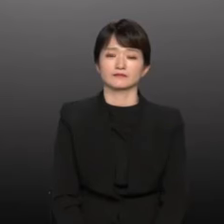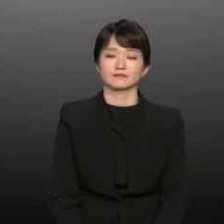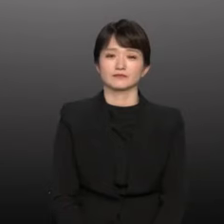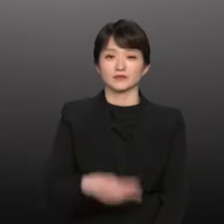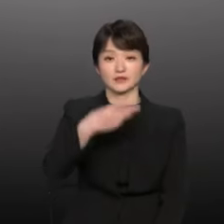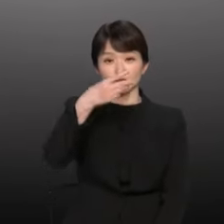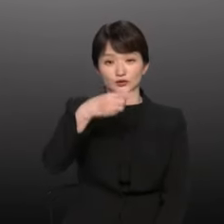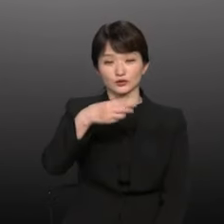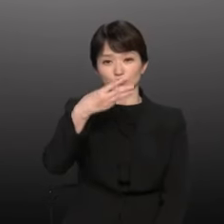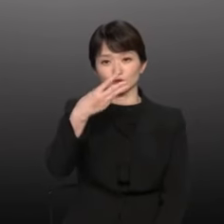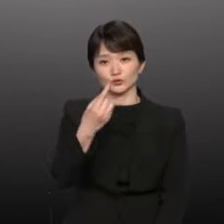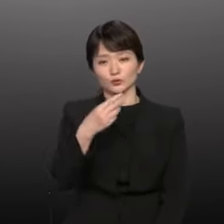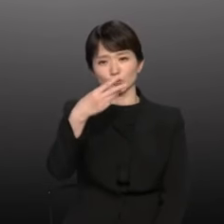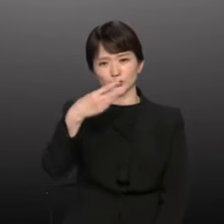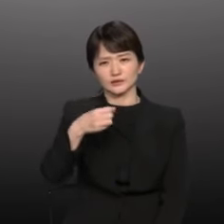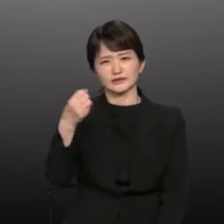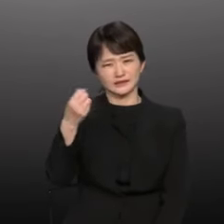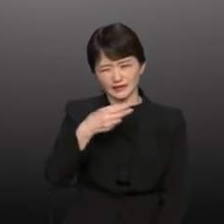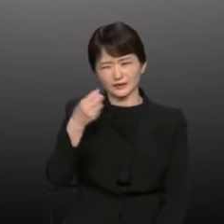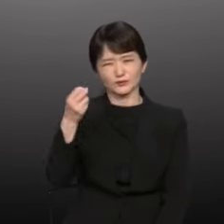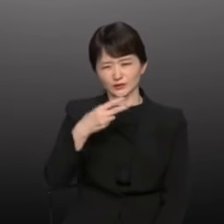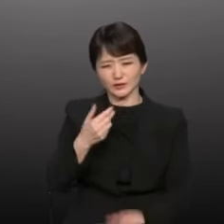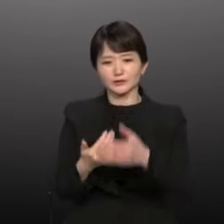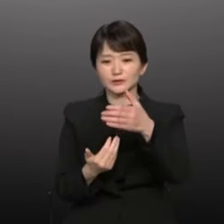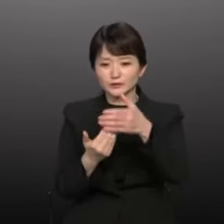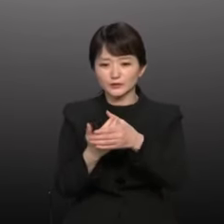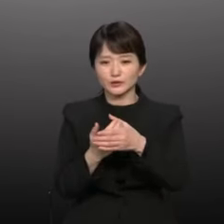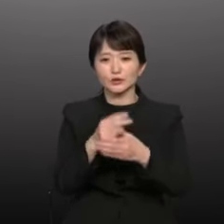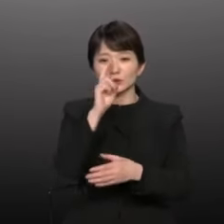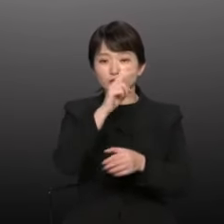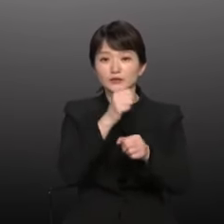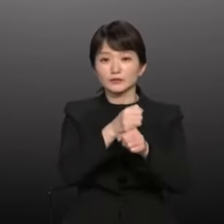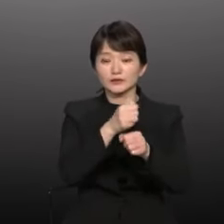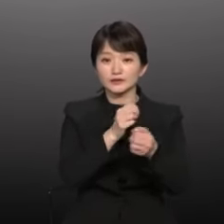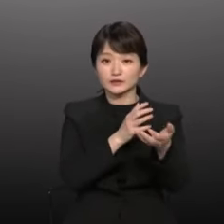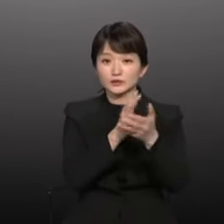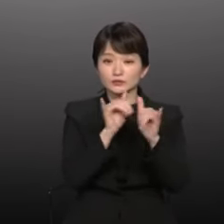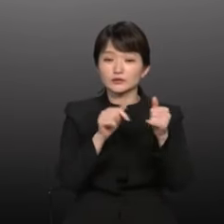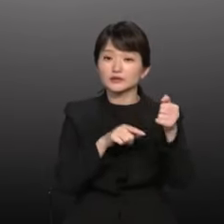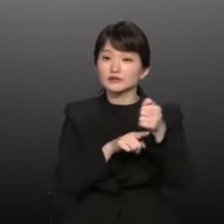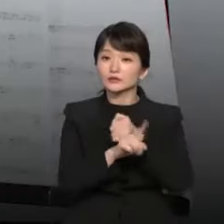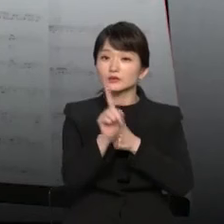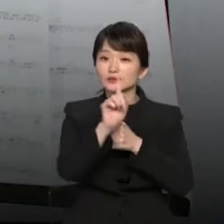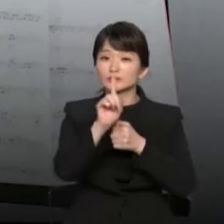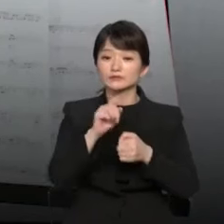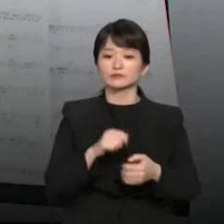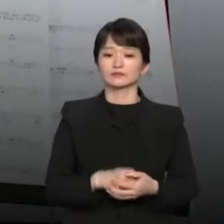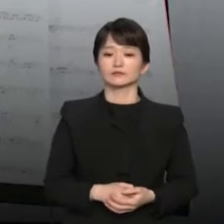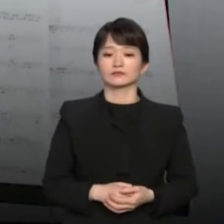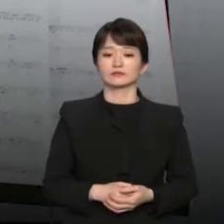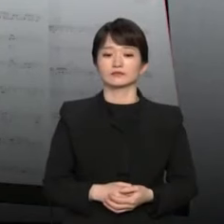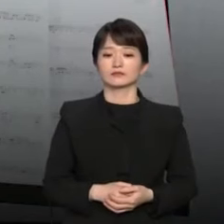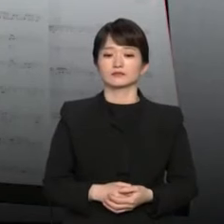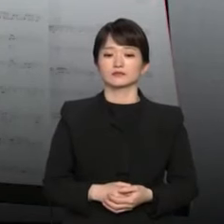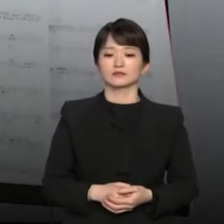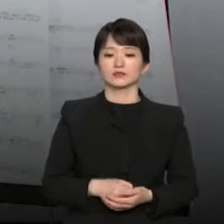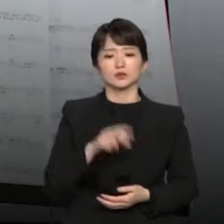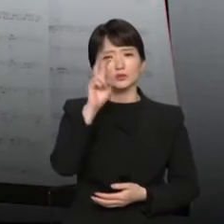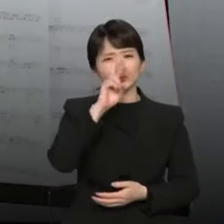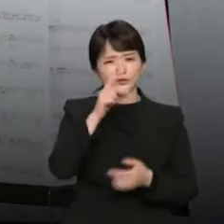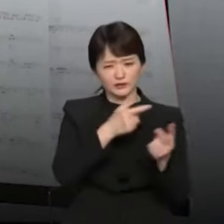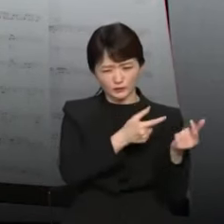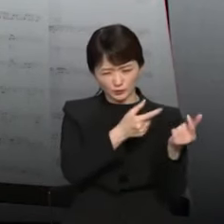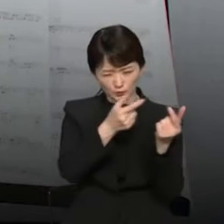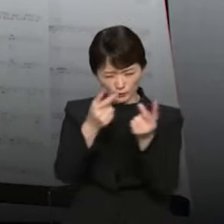트로트는 단골 장르인데요. 로고송 제작 전문가는 그 이유를 이렇게 말합니다. 간결한 멜로디의 구성으로